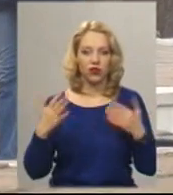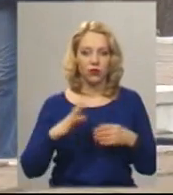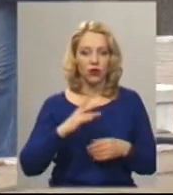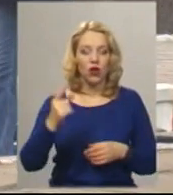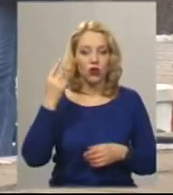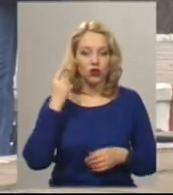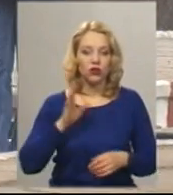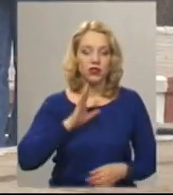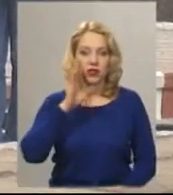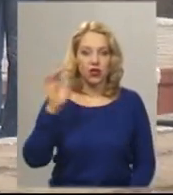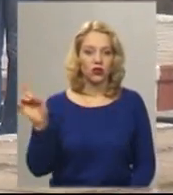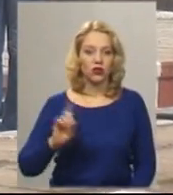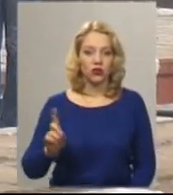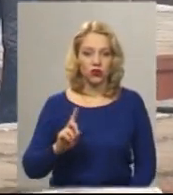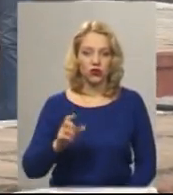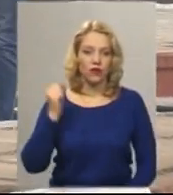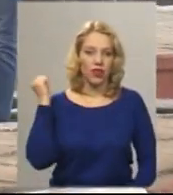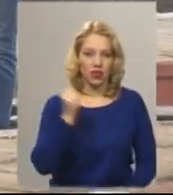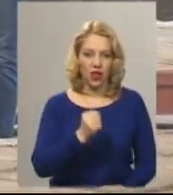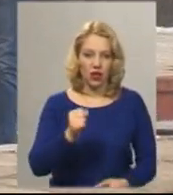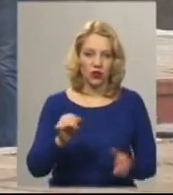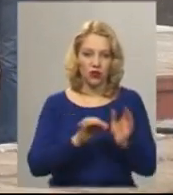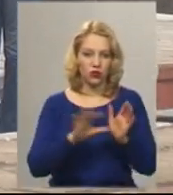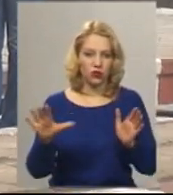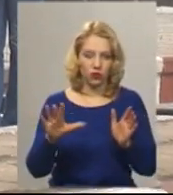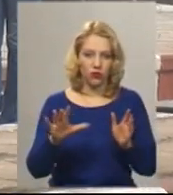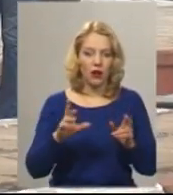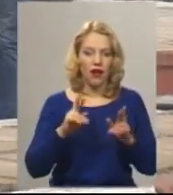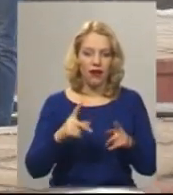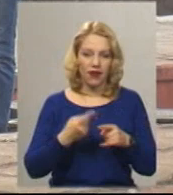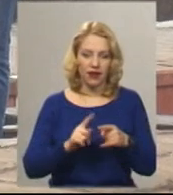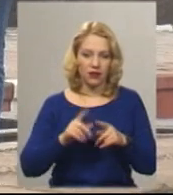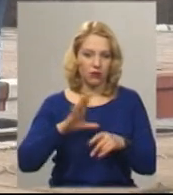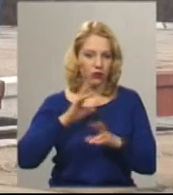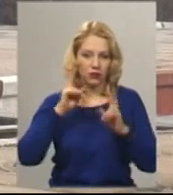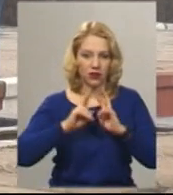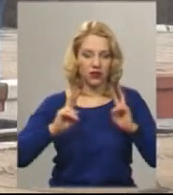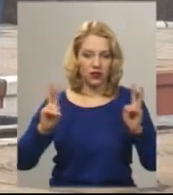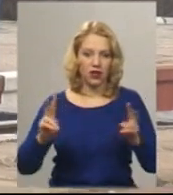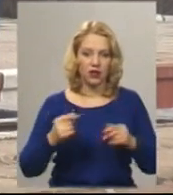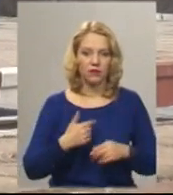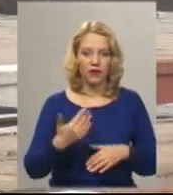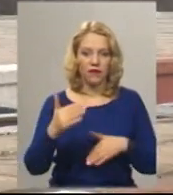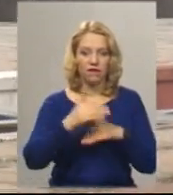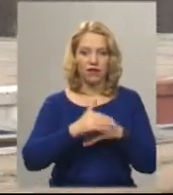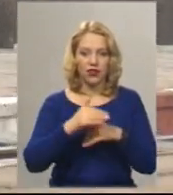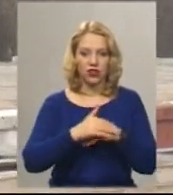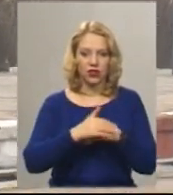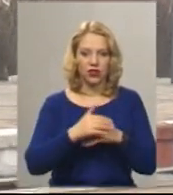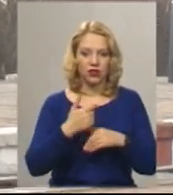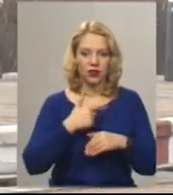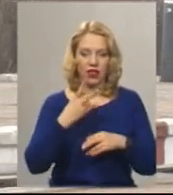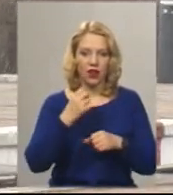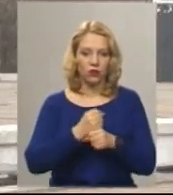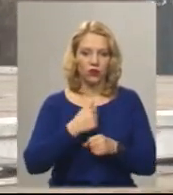що вдарили струму. А конкретно, як що було, ми не знаємо. Це ввечері на роботі вже не